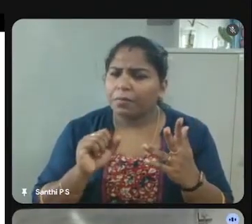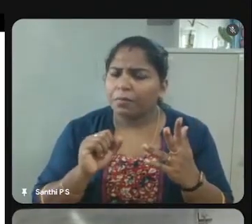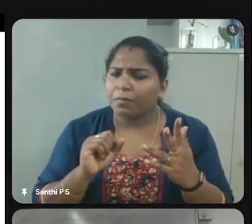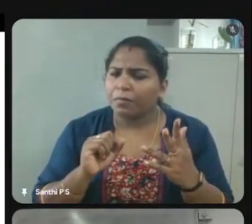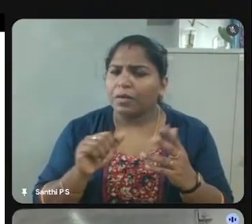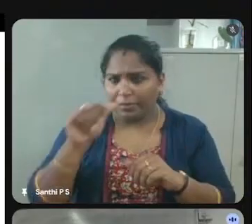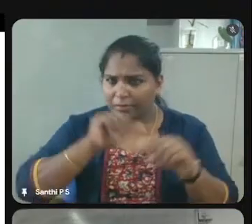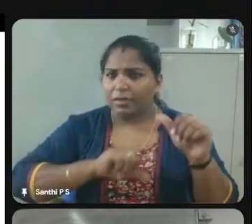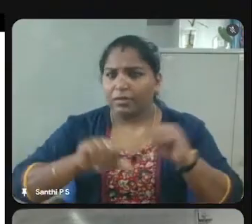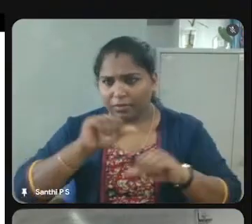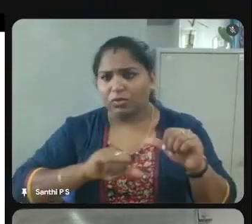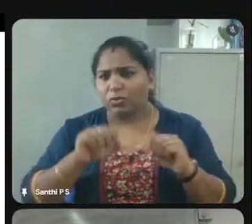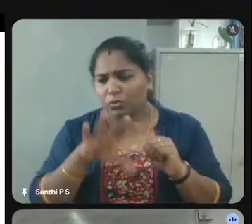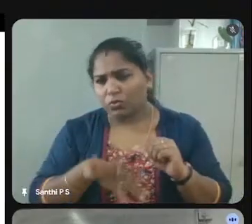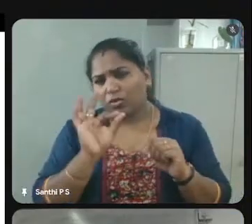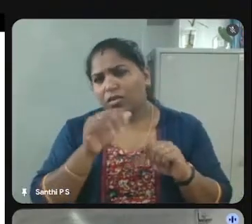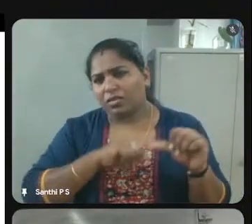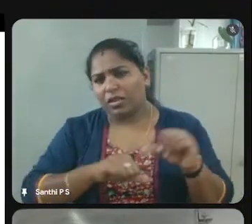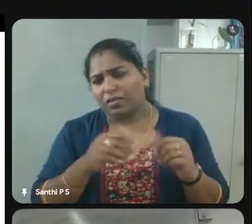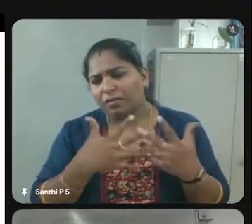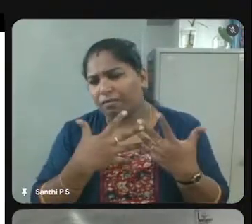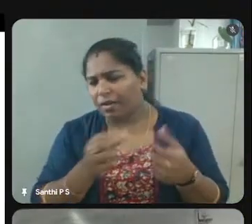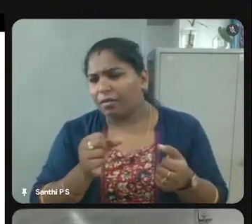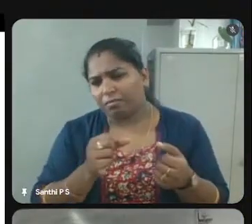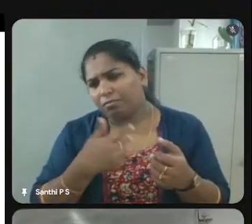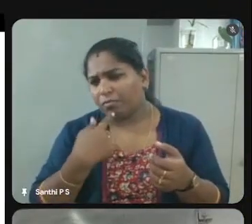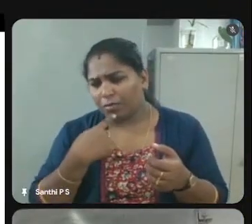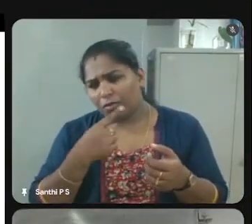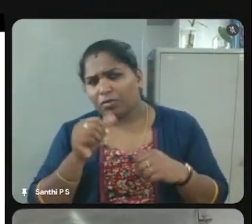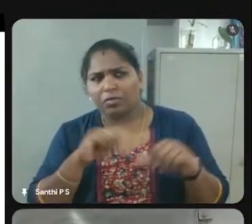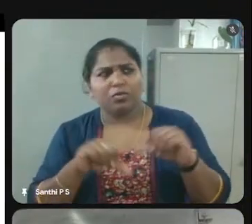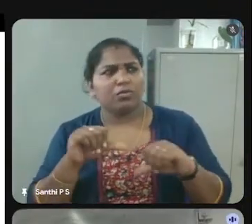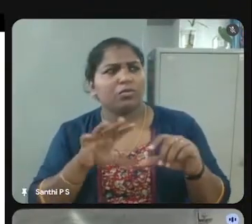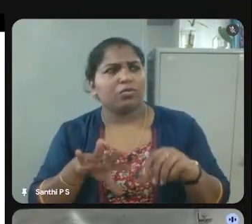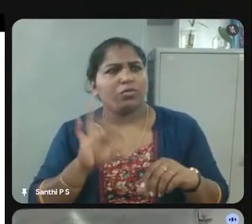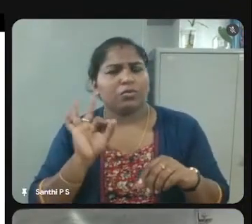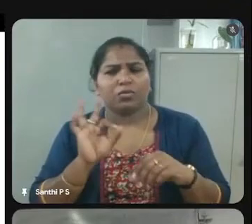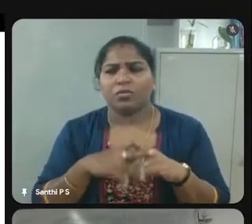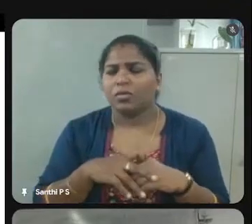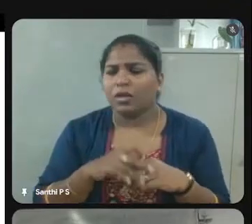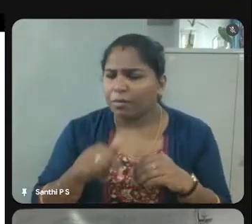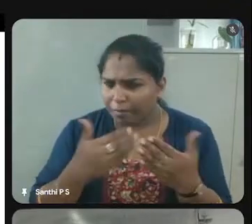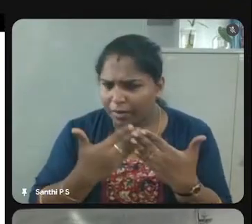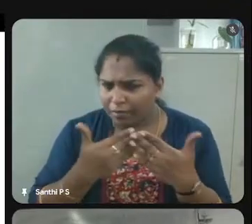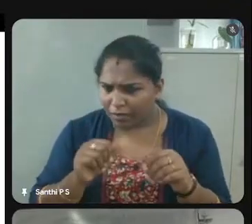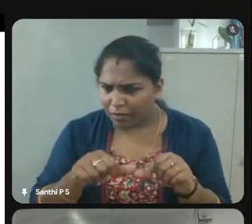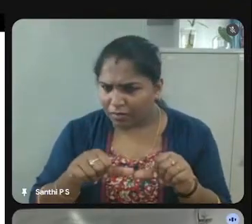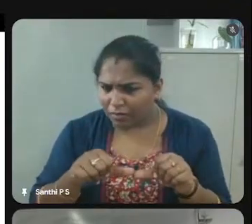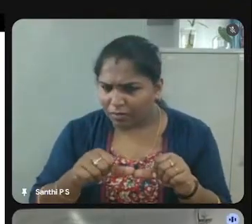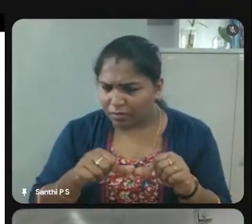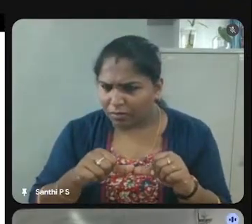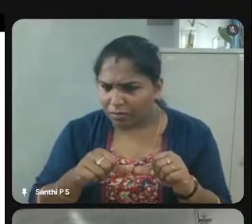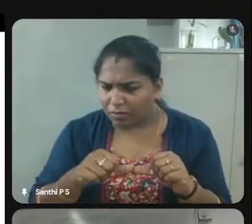ചെയ്തുകൊണ്ടിരിക്കുന്ന സയൻസ് ആയിരുന്നിരിക്കുന്നത്. അവന് സയൻസ് മതി എന്ന് പറഞ്ഞു, വേറെ ഒറ്റ വിഷയവും വേണ്ടെന്ന് പറഞ്ഞു. അപ്പൊ അത് പഠിക്കാൻ പറ്റുന്നില്ലയോ?